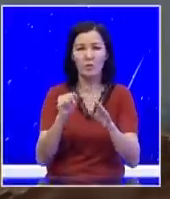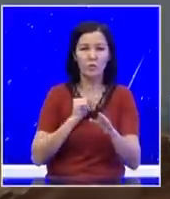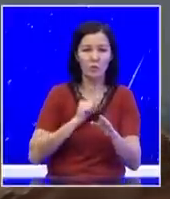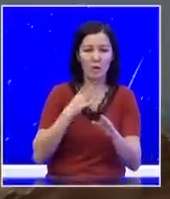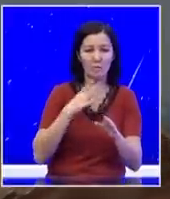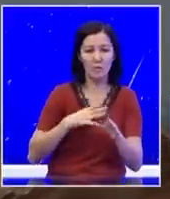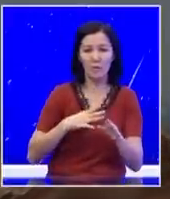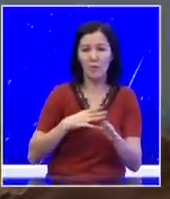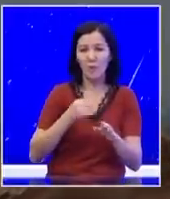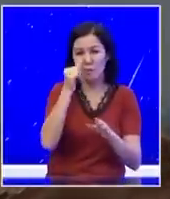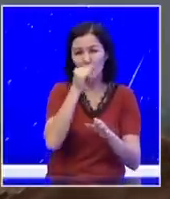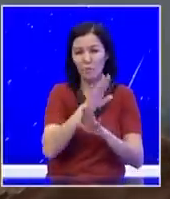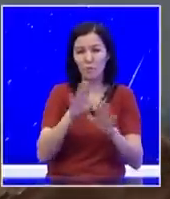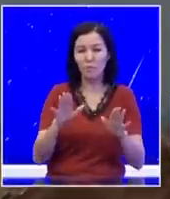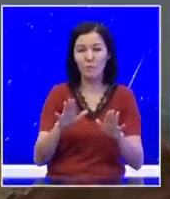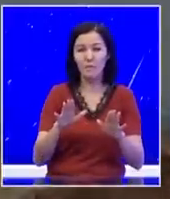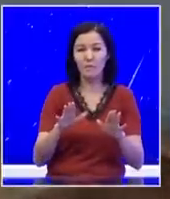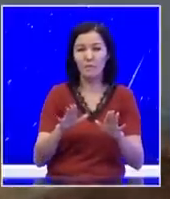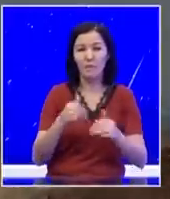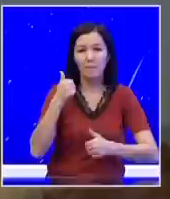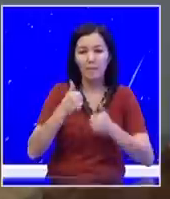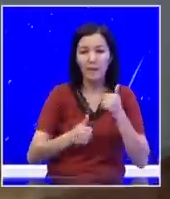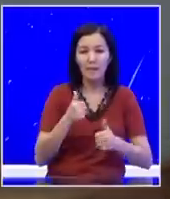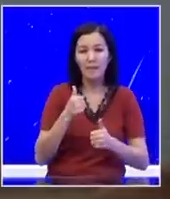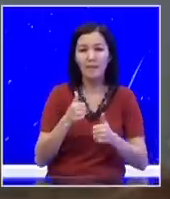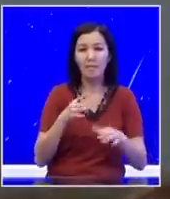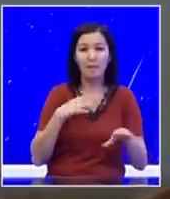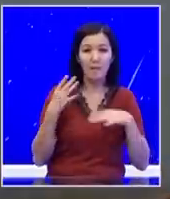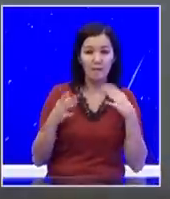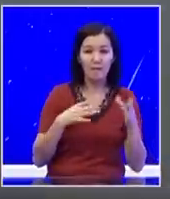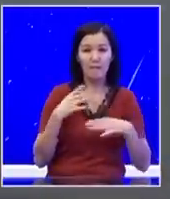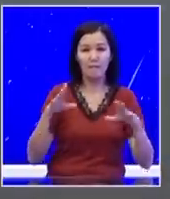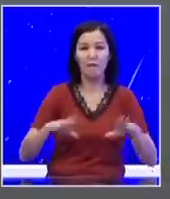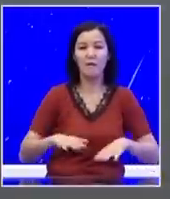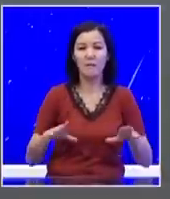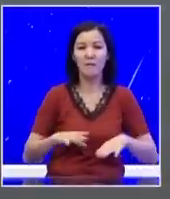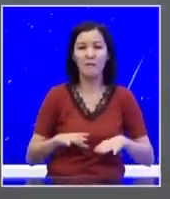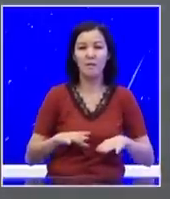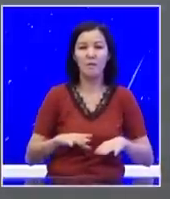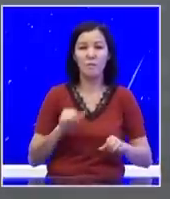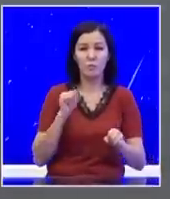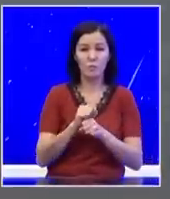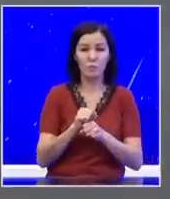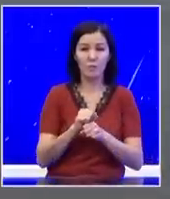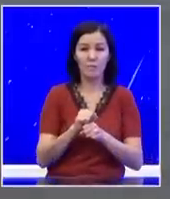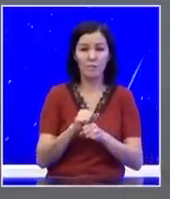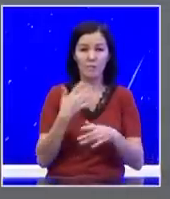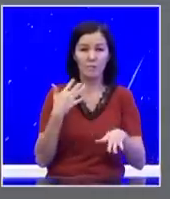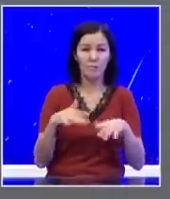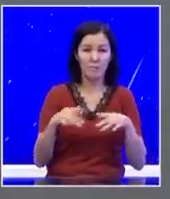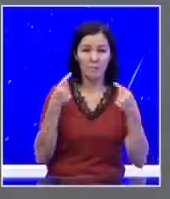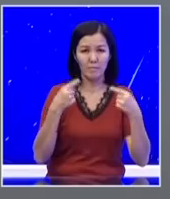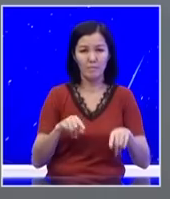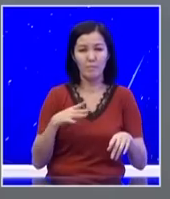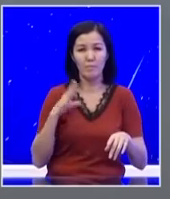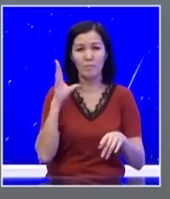Өйткені қорада тұрған, бәйге дайындалып тұрған, бәйге көрген аттардың бәрі жаңағы мертігіп қалады мындайда. Жаңағы ат